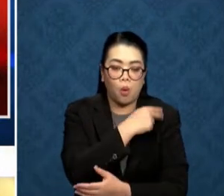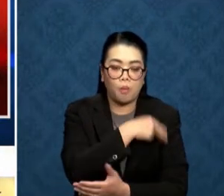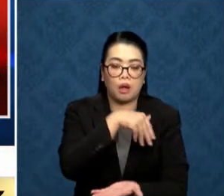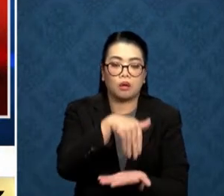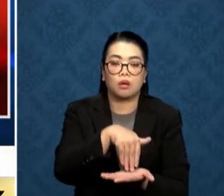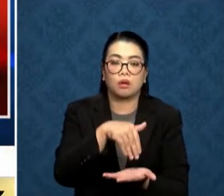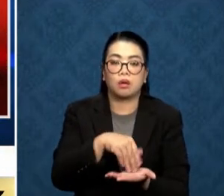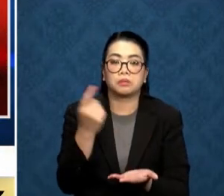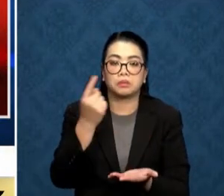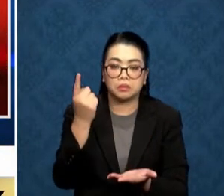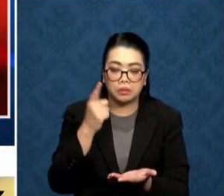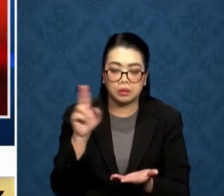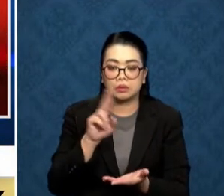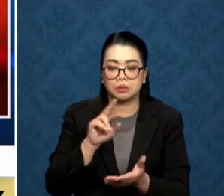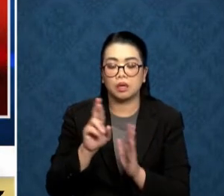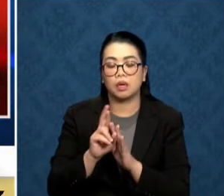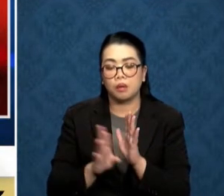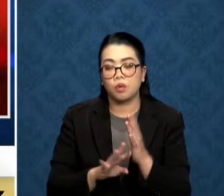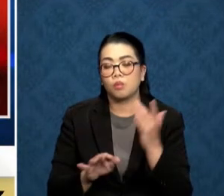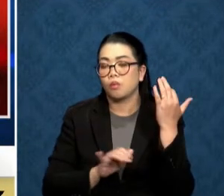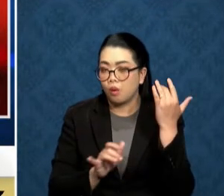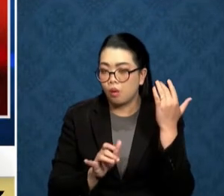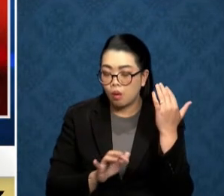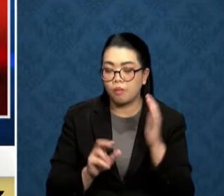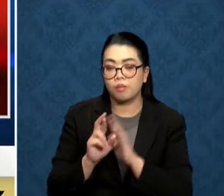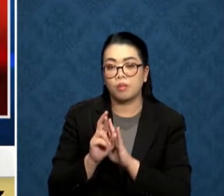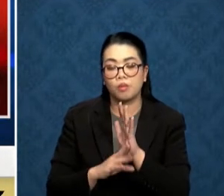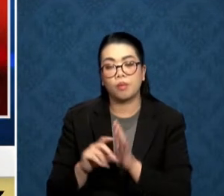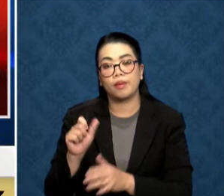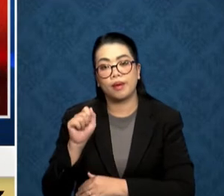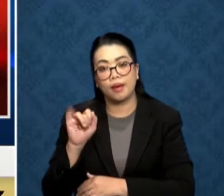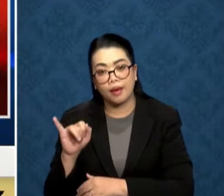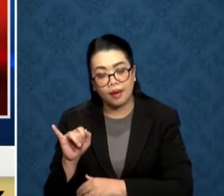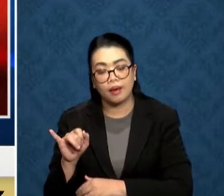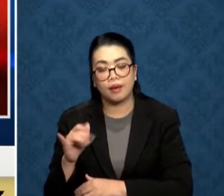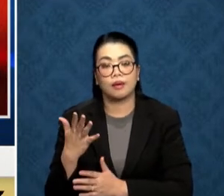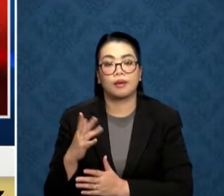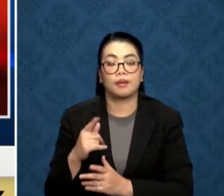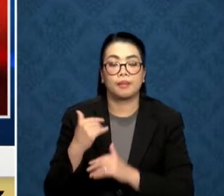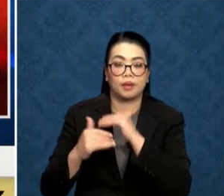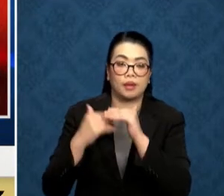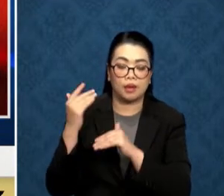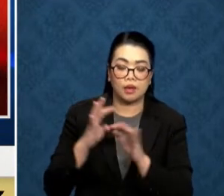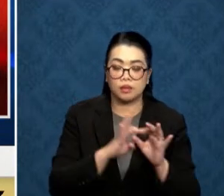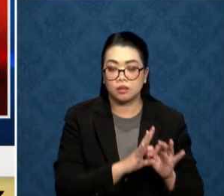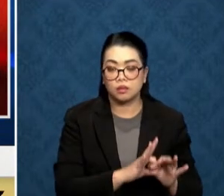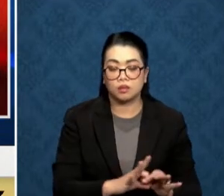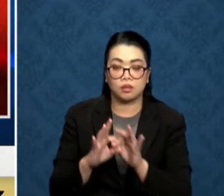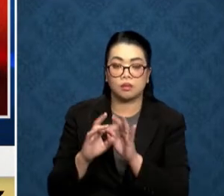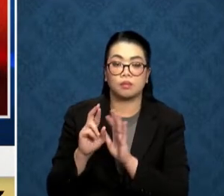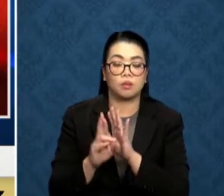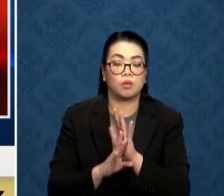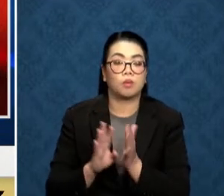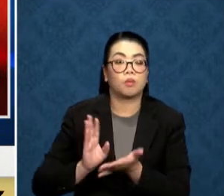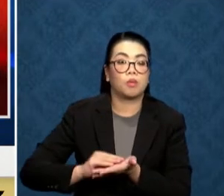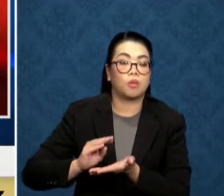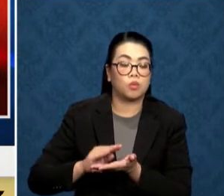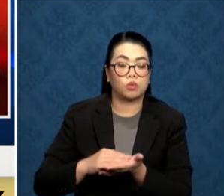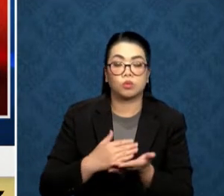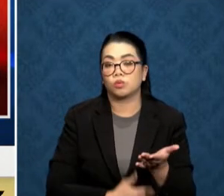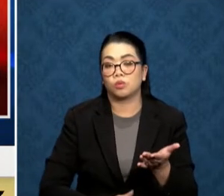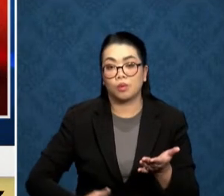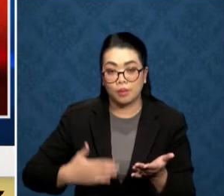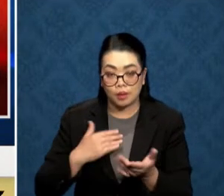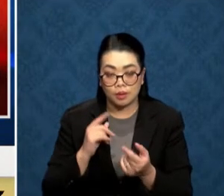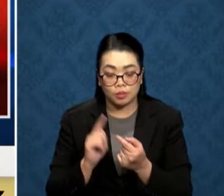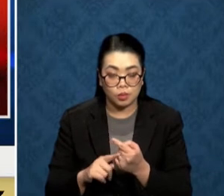าลเราจะมีการใช้ระบบคอมพุตเตอร์ ใช้ระบบ AIเป็การพธนาเชื่อมโยงระบบ ขอมูทนาศุกภาพข้